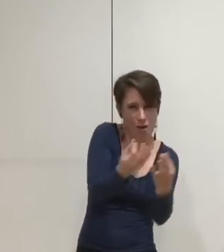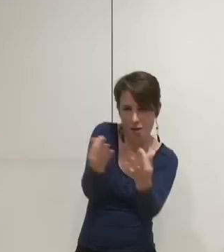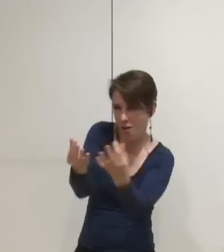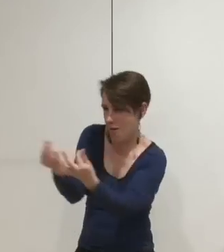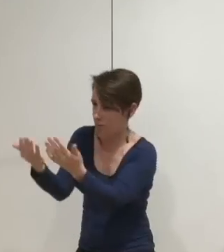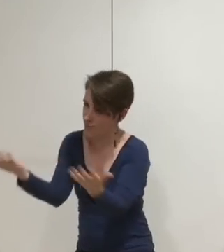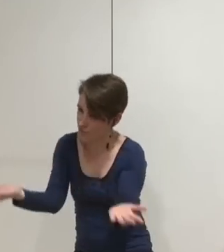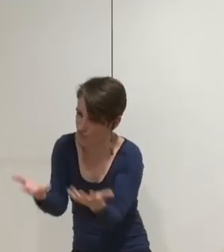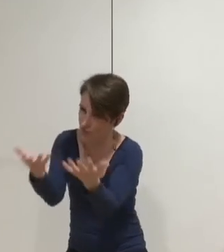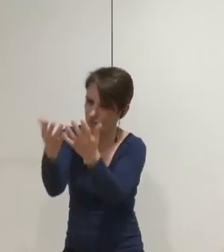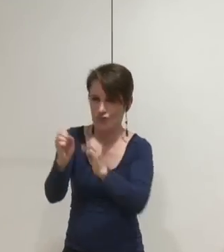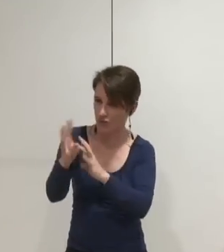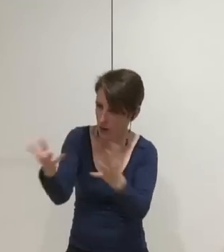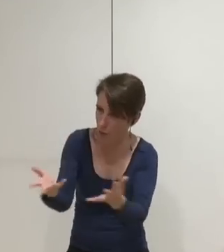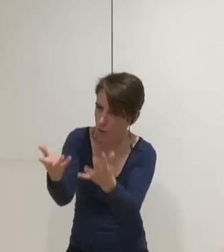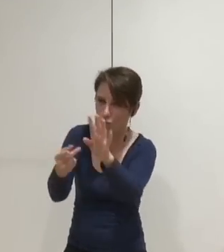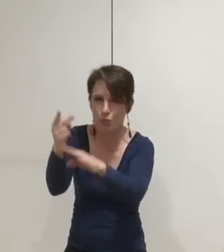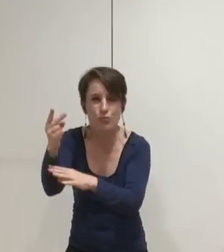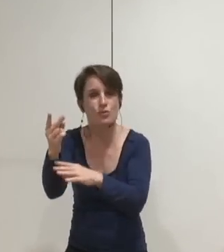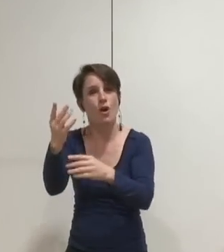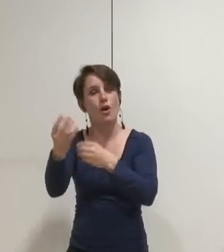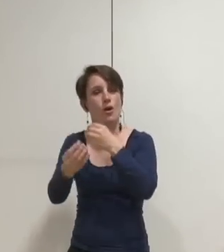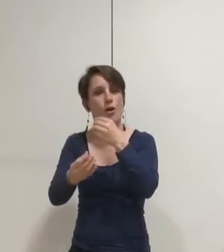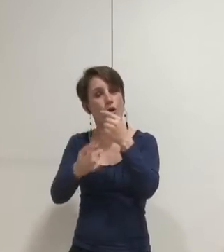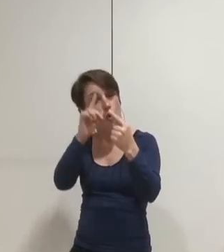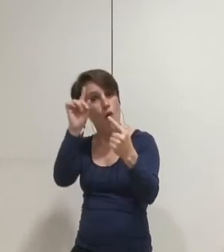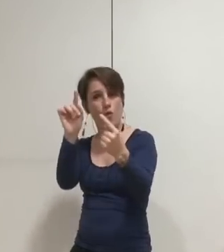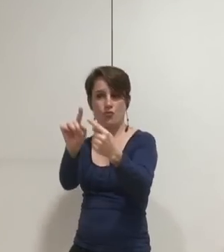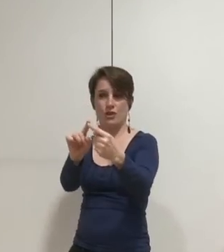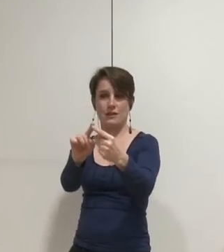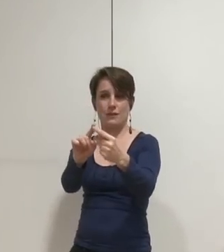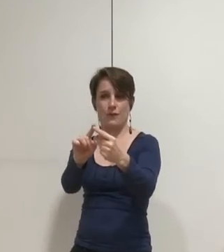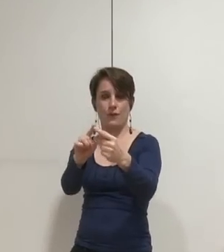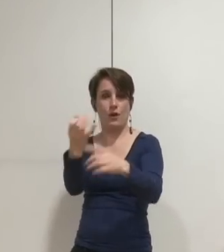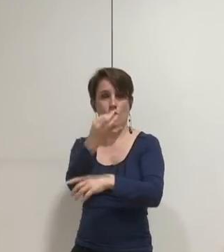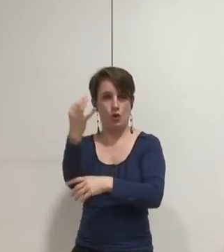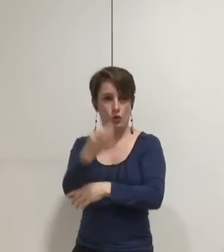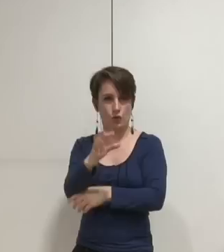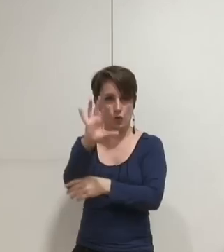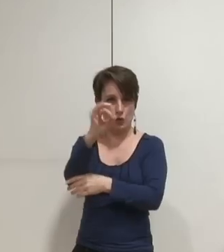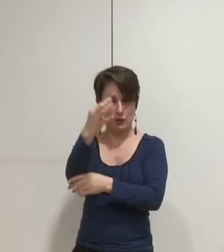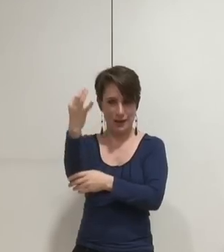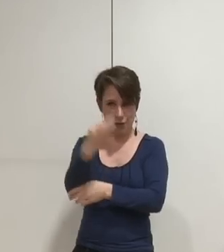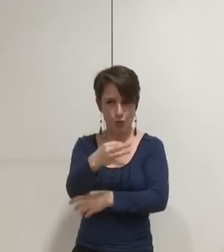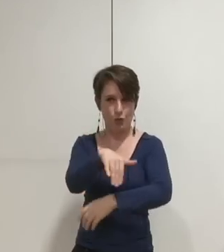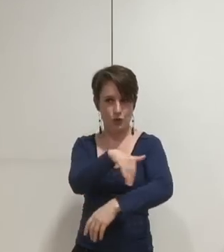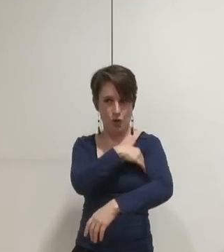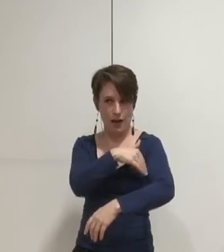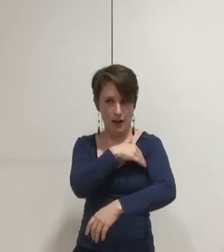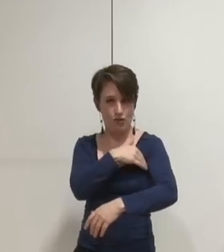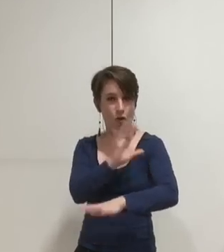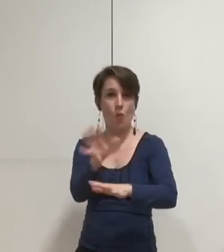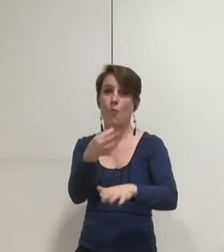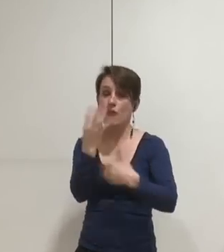pour je le répète obtenir l'objectif d'un taux de 50 % d'agents bénéficiant du